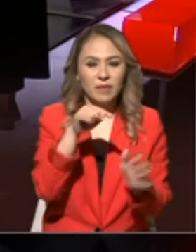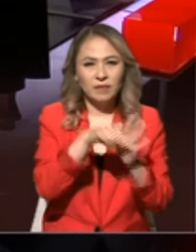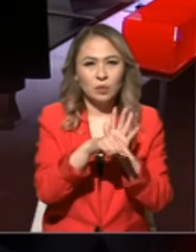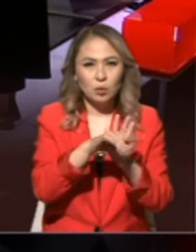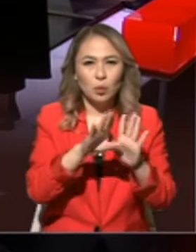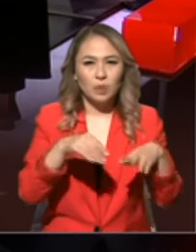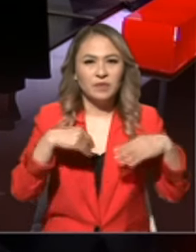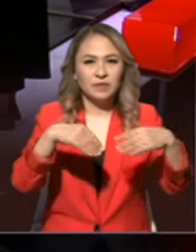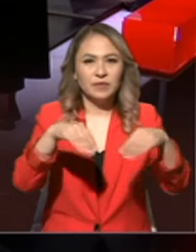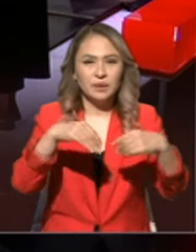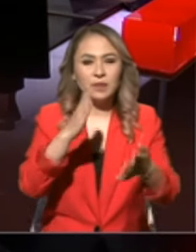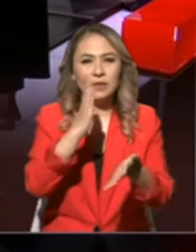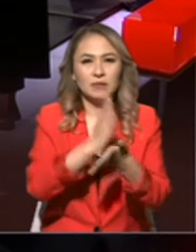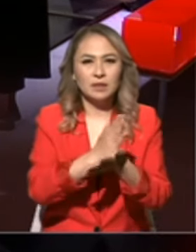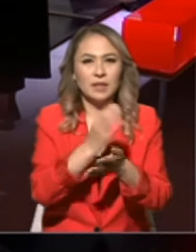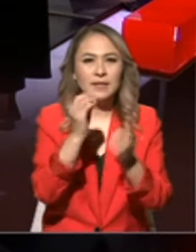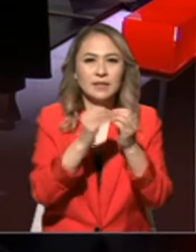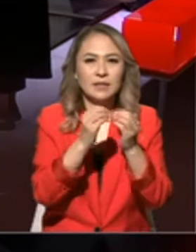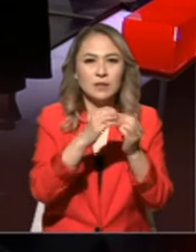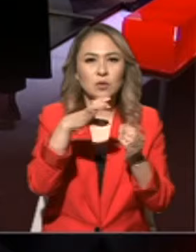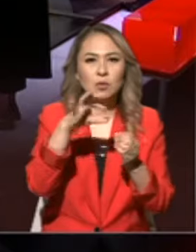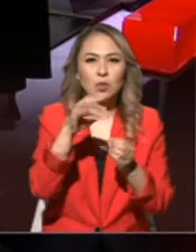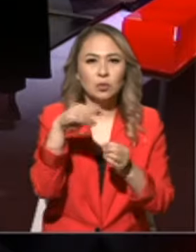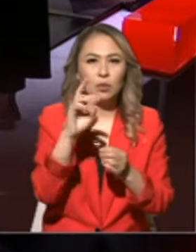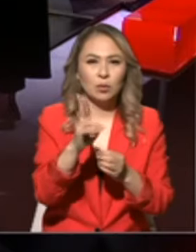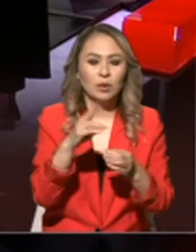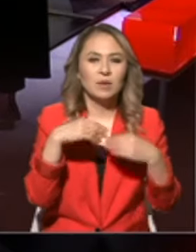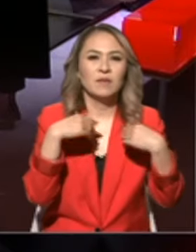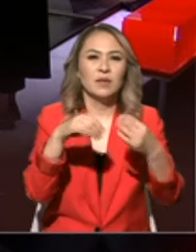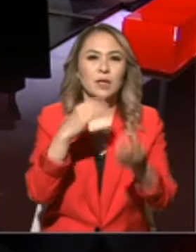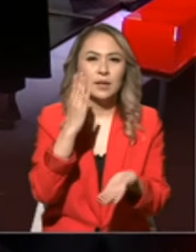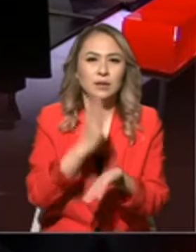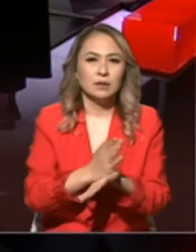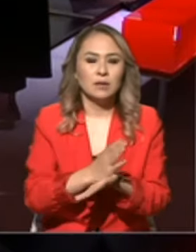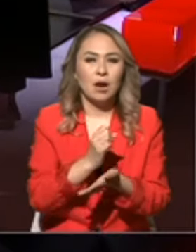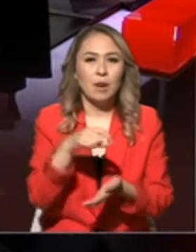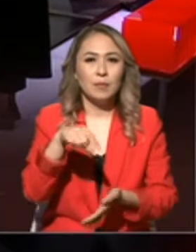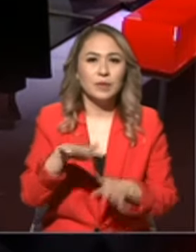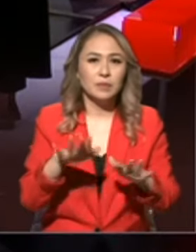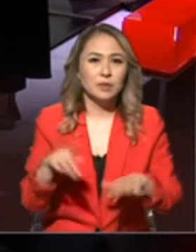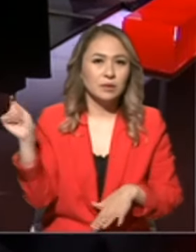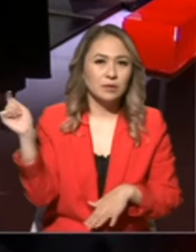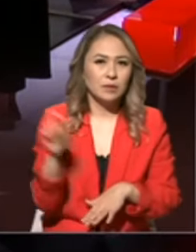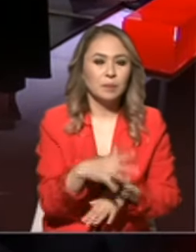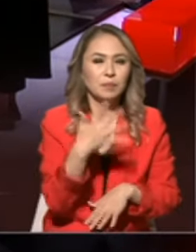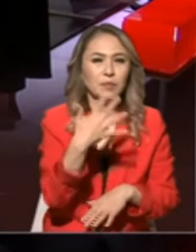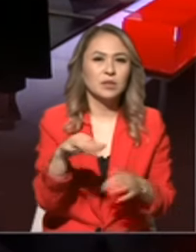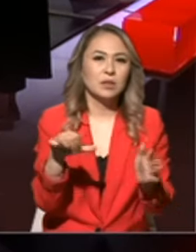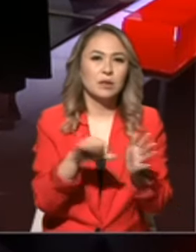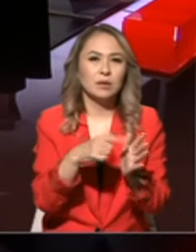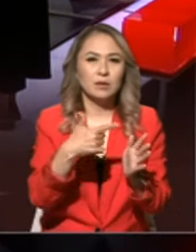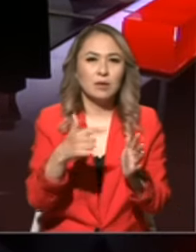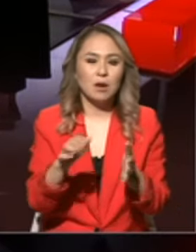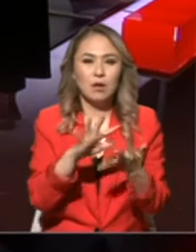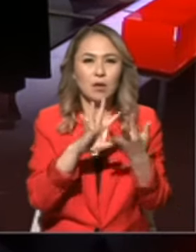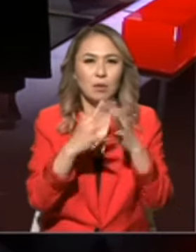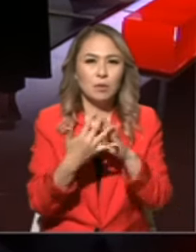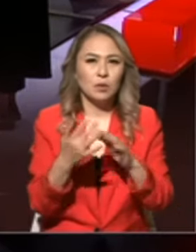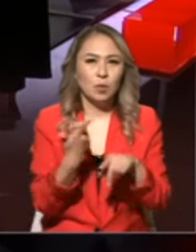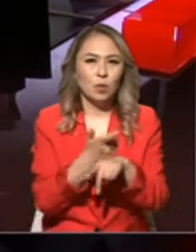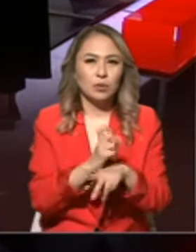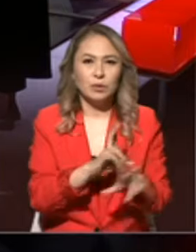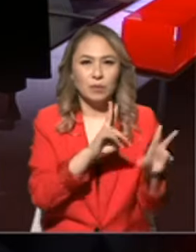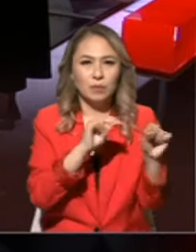егін егіп отырғандар бар. 10 сотық жерге егін егіп отырған азаматтар бар. Ал мына жаққа келген кезде 5-6 гектар алу деген ол үшін үлкен